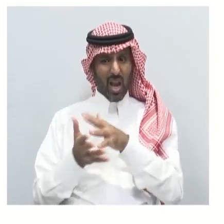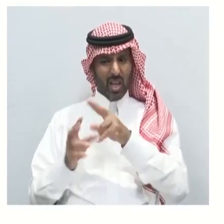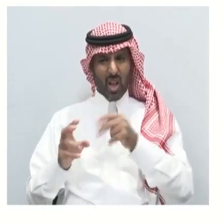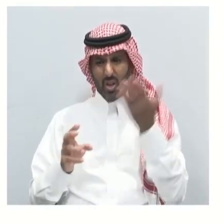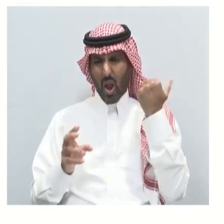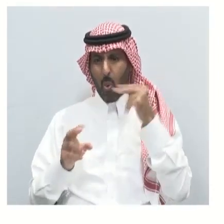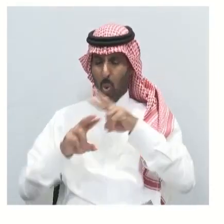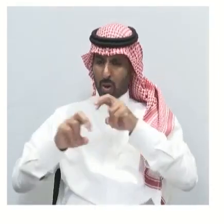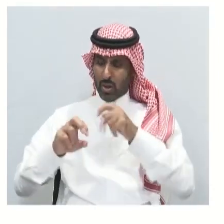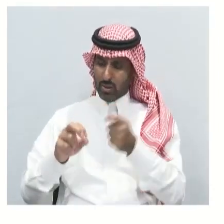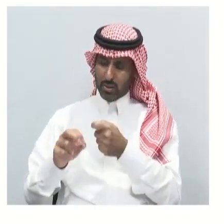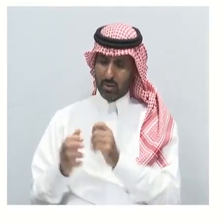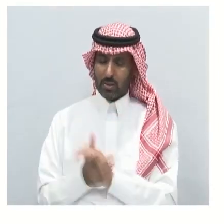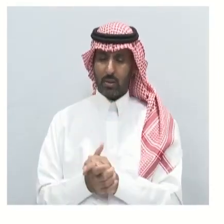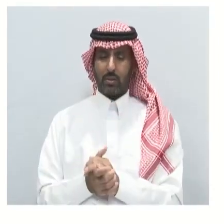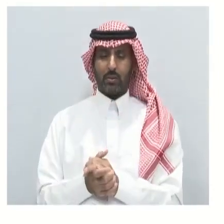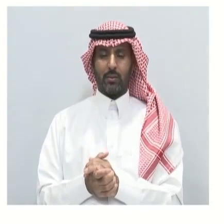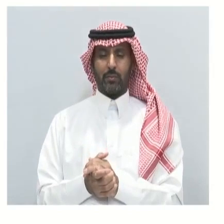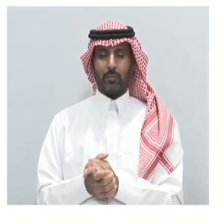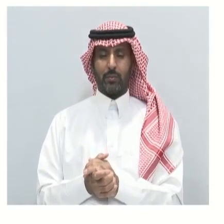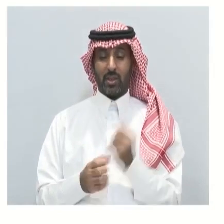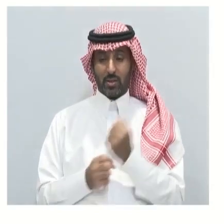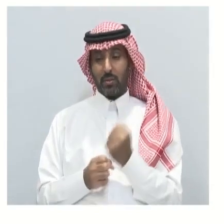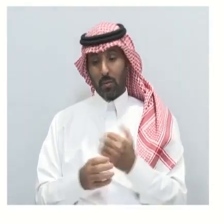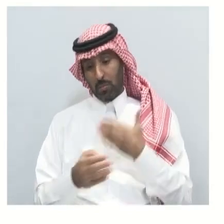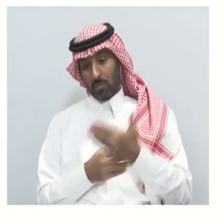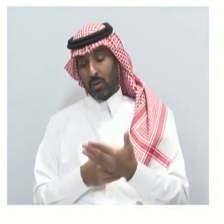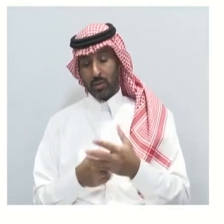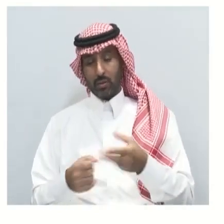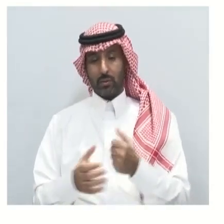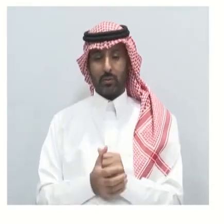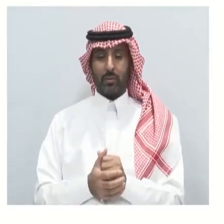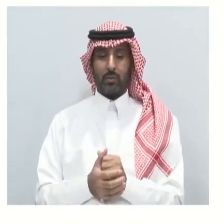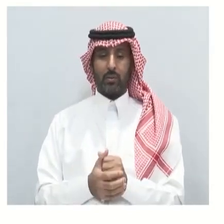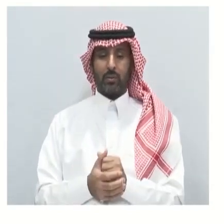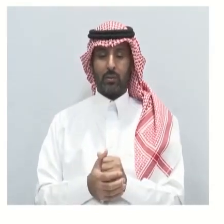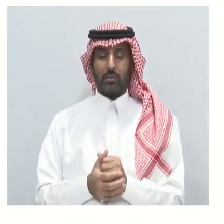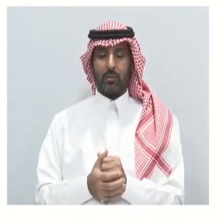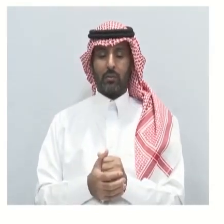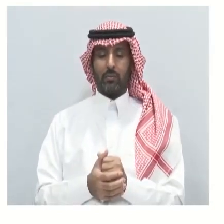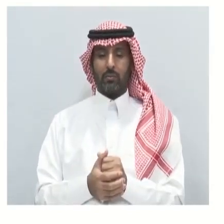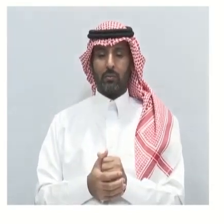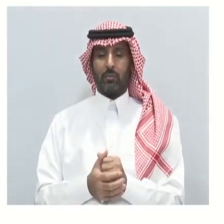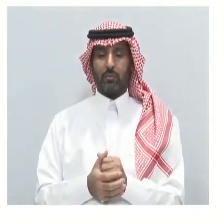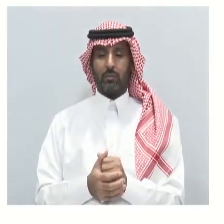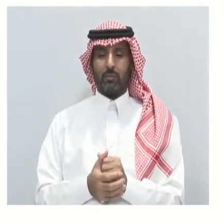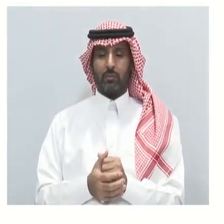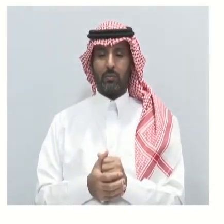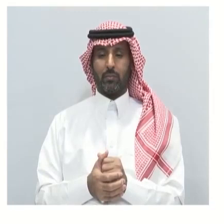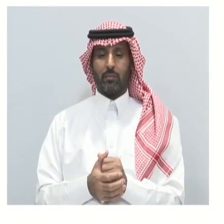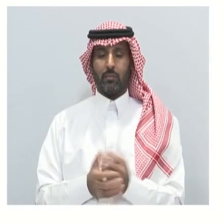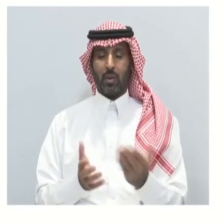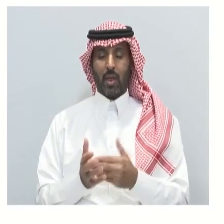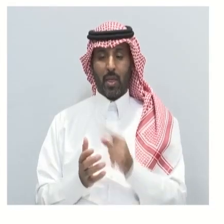المختلفه على ان تكون التوصيات طبعا ذات صله بنتائج البحث واجرائيا اي قابله للتطبيق